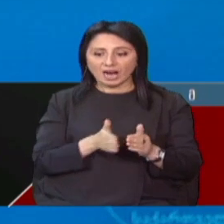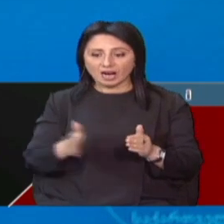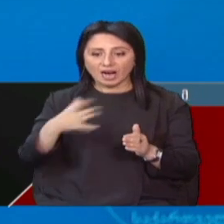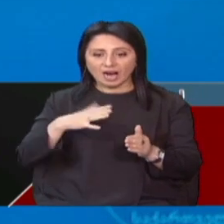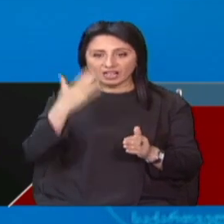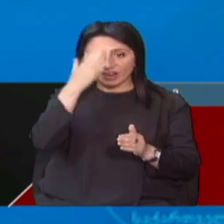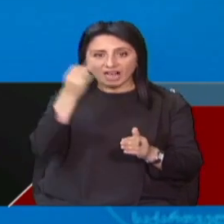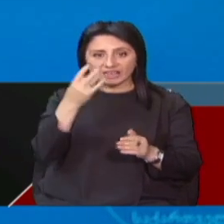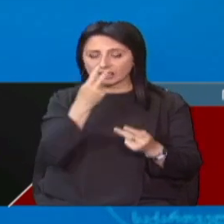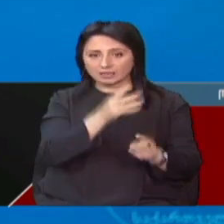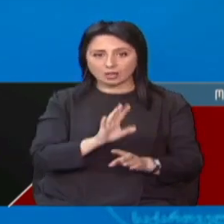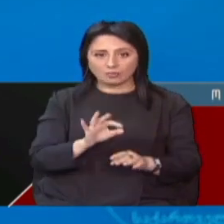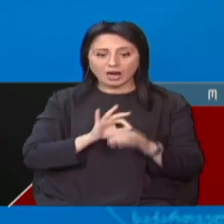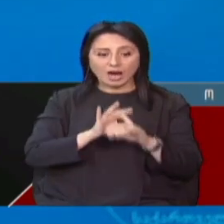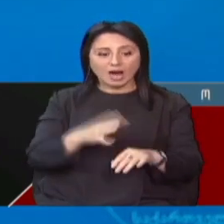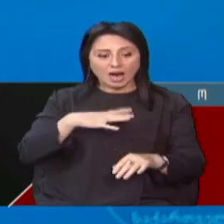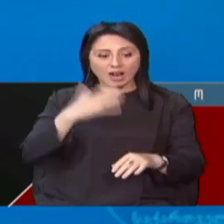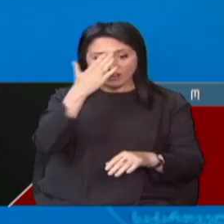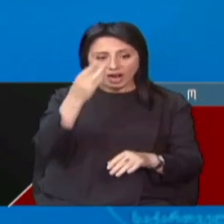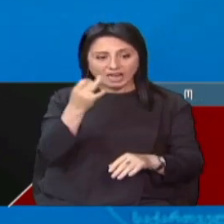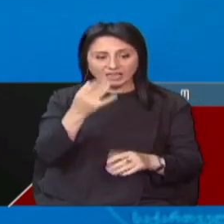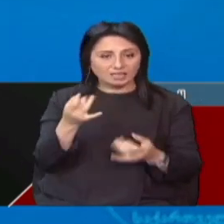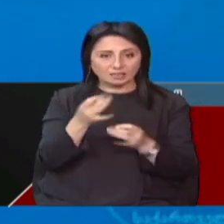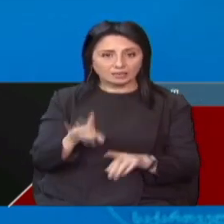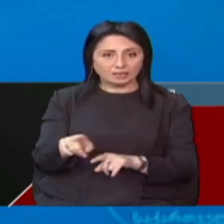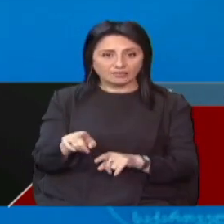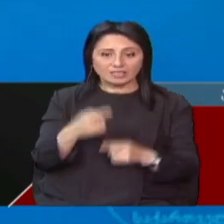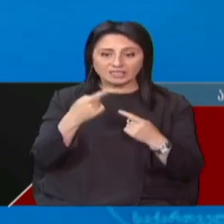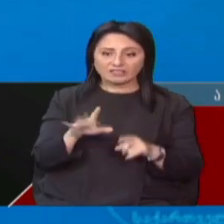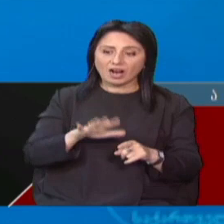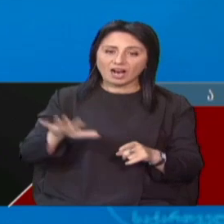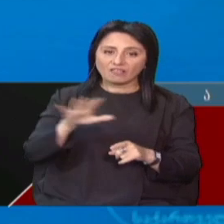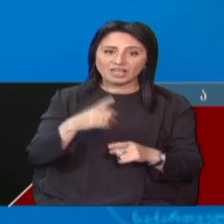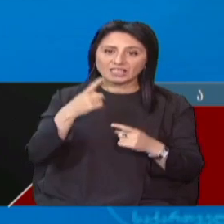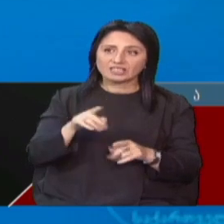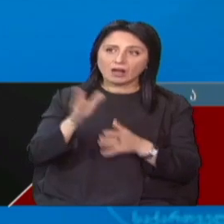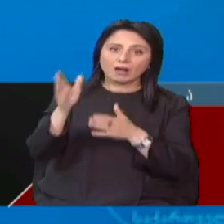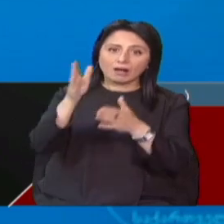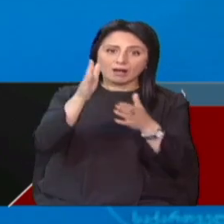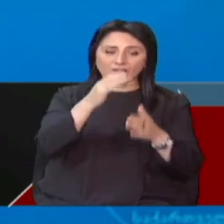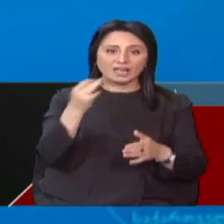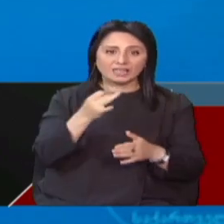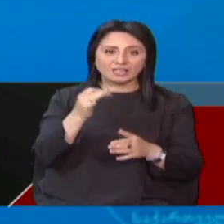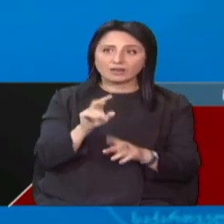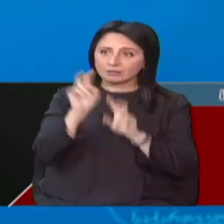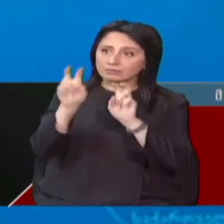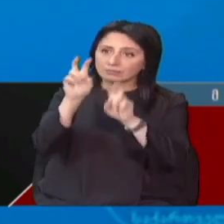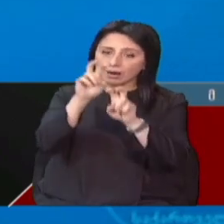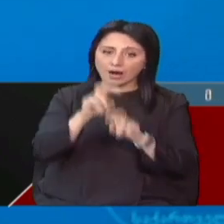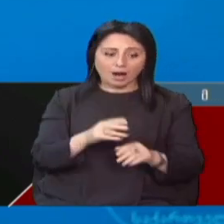ქართული ხალხის ინტერესებს. ისინი არ ატარებენ ქართული ხალხის ინტერესებს, ყველა სხვა ქვეყნის, სხვა ინსტიტუციის ინტერესებში